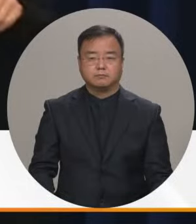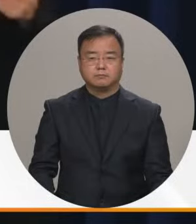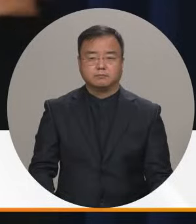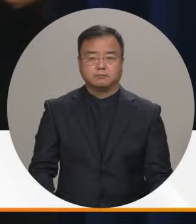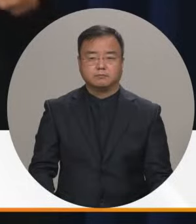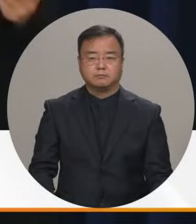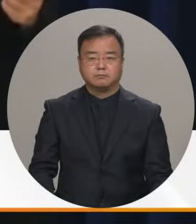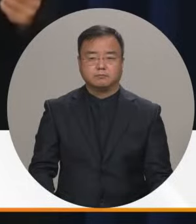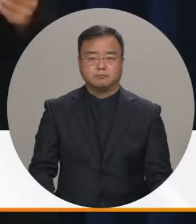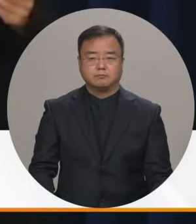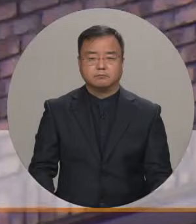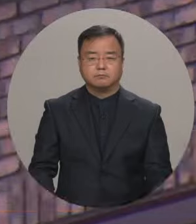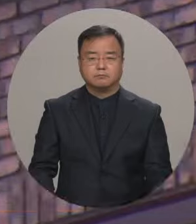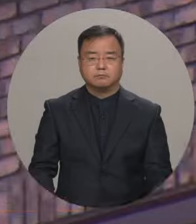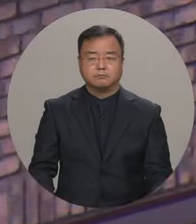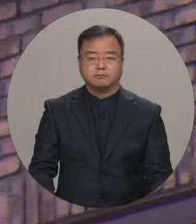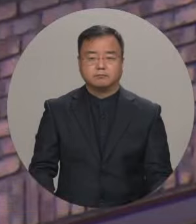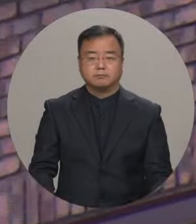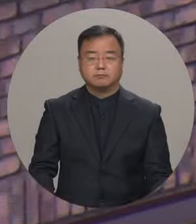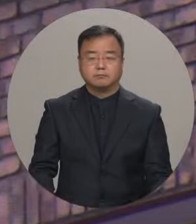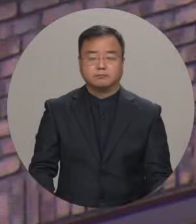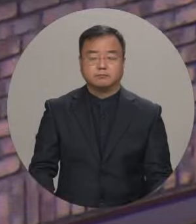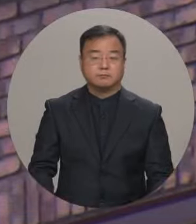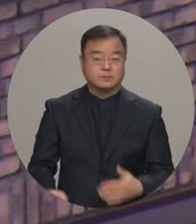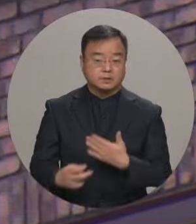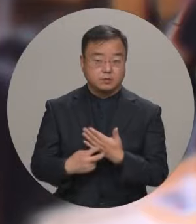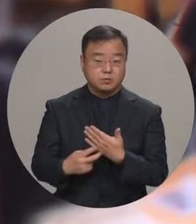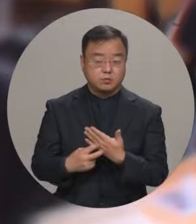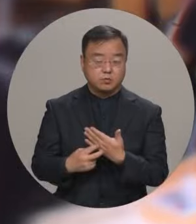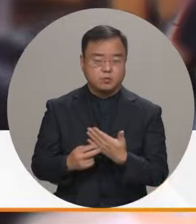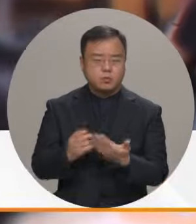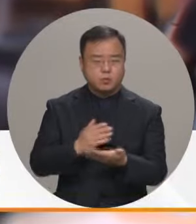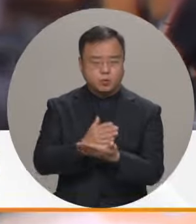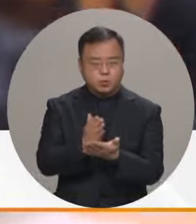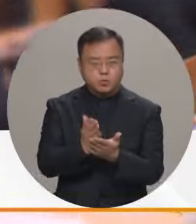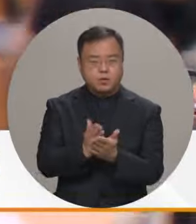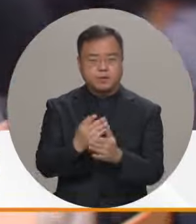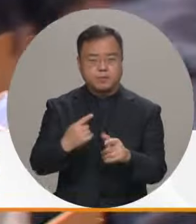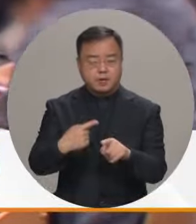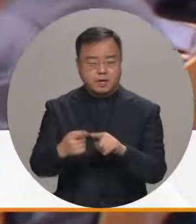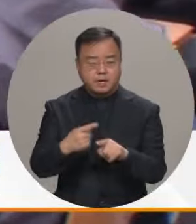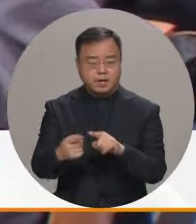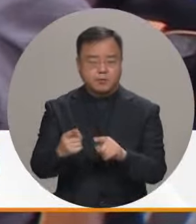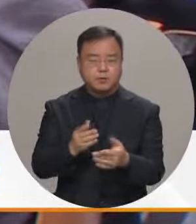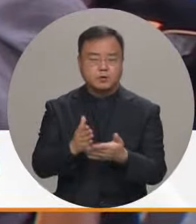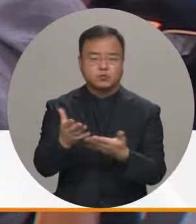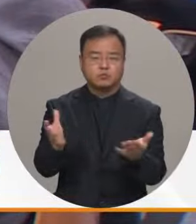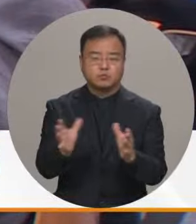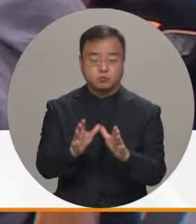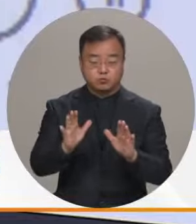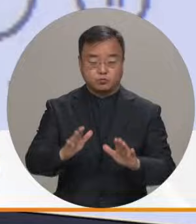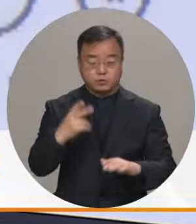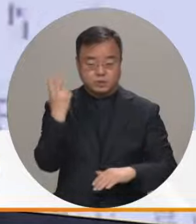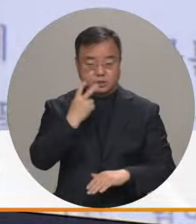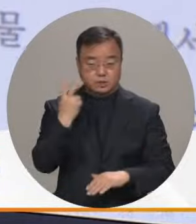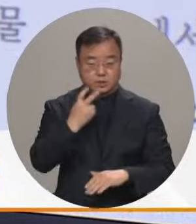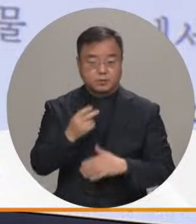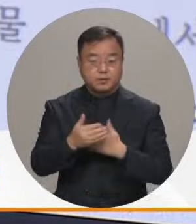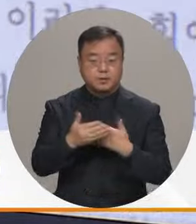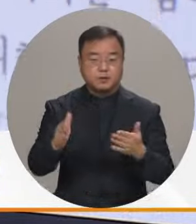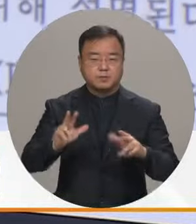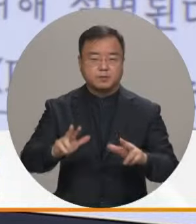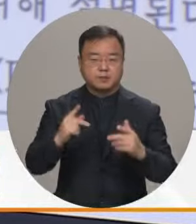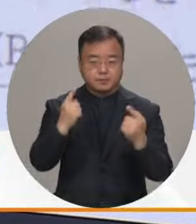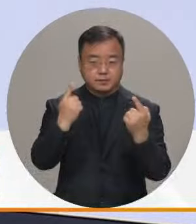결정되지 않았다 의학과 교육 평가등 분야 전문가로 구성된 보건복지부 의학교육 점검단은 현재